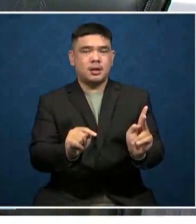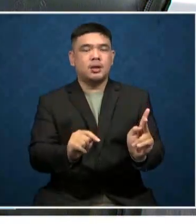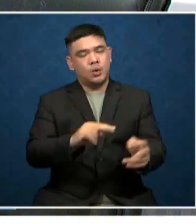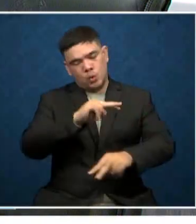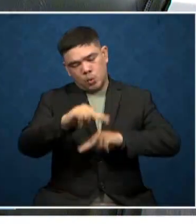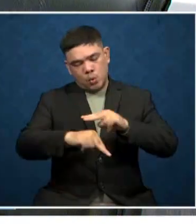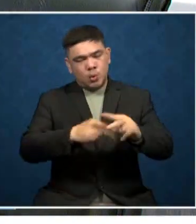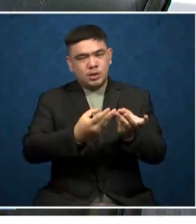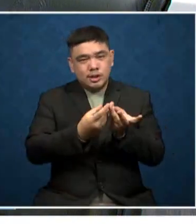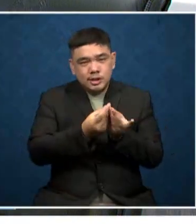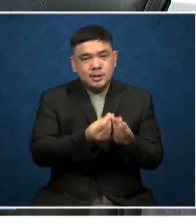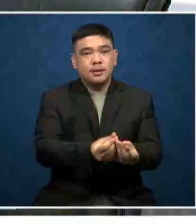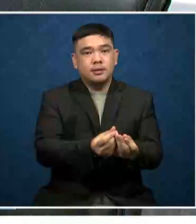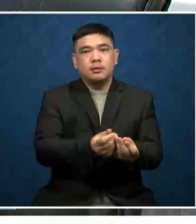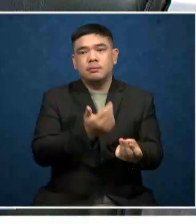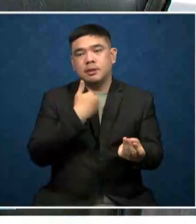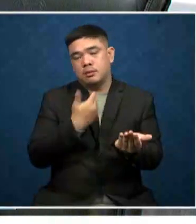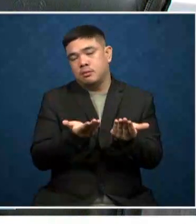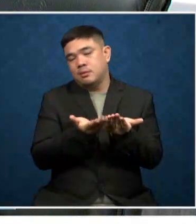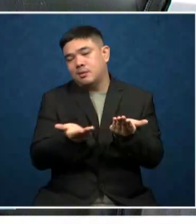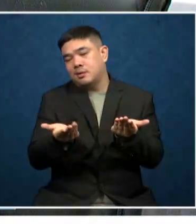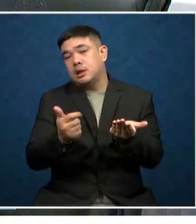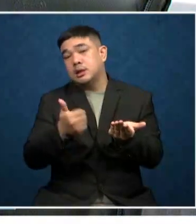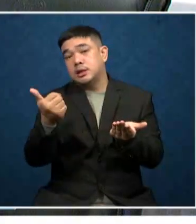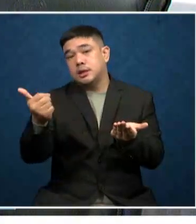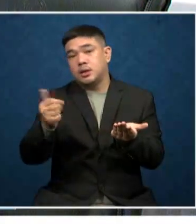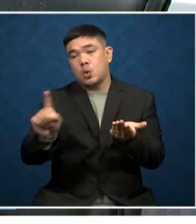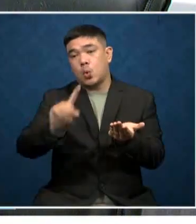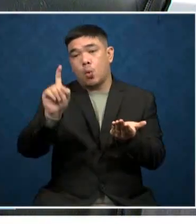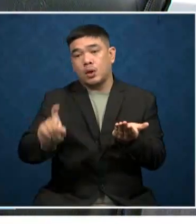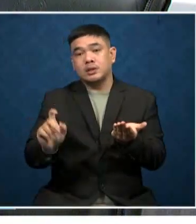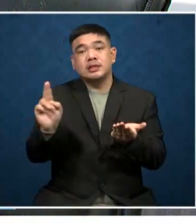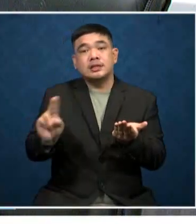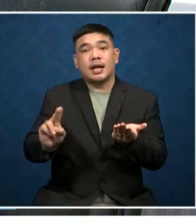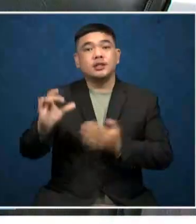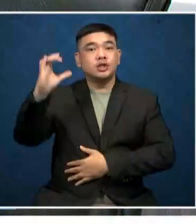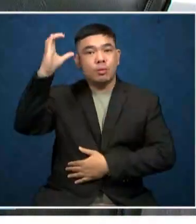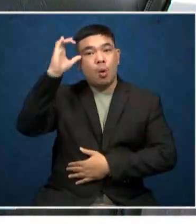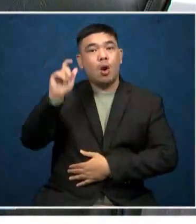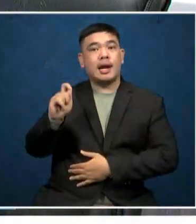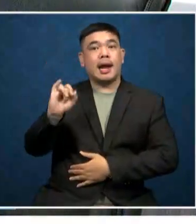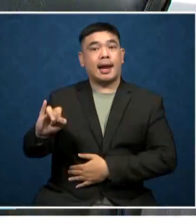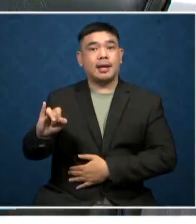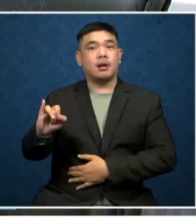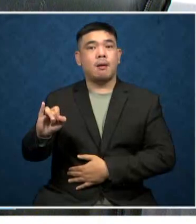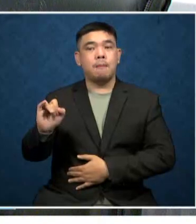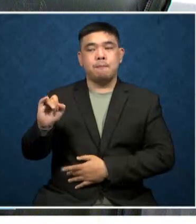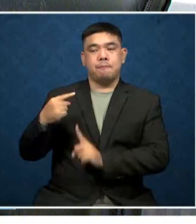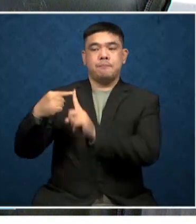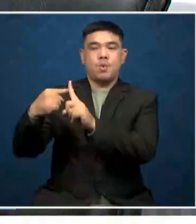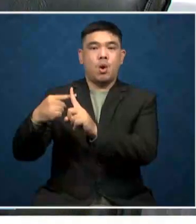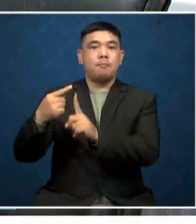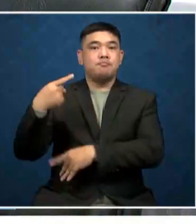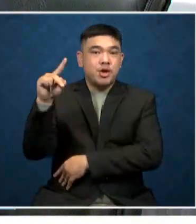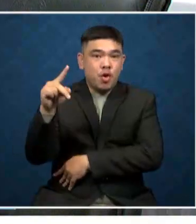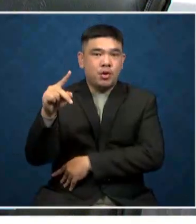พิจารณาว่ามีเรื่องอะไรในข้อกังวลเกี่ยวกับการใช้ AIให้เกิดผลบวกกับผล